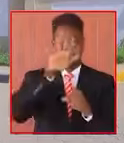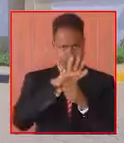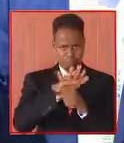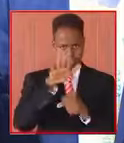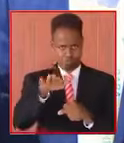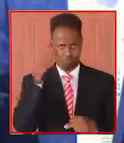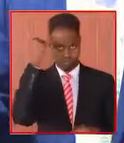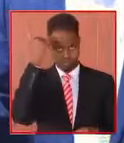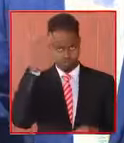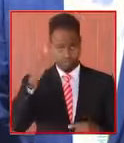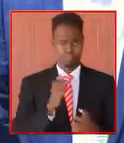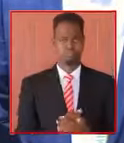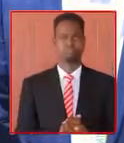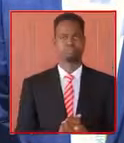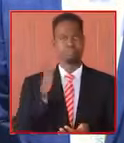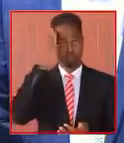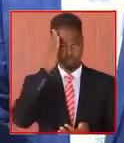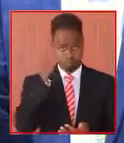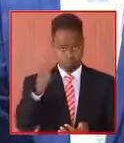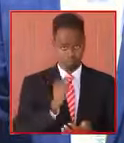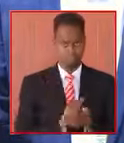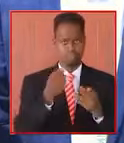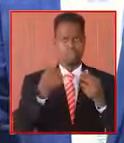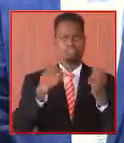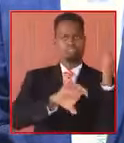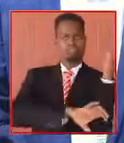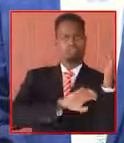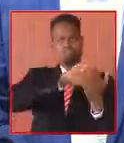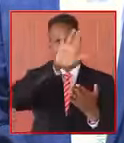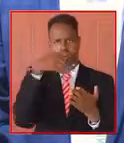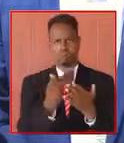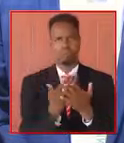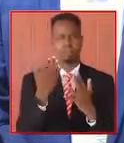وكاش يوم السود هاي اي شغك وامورادات شغك وهرب يتلع عتو ريبتوه